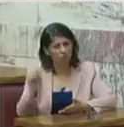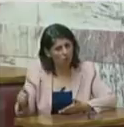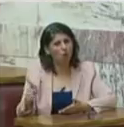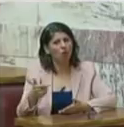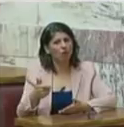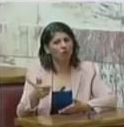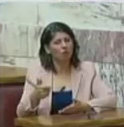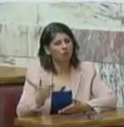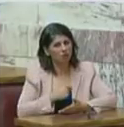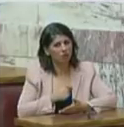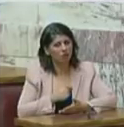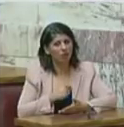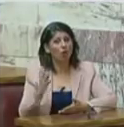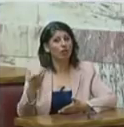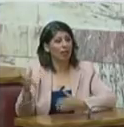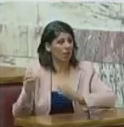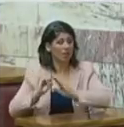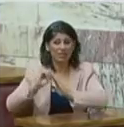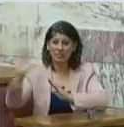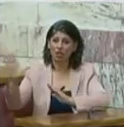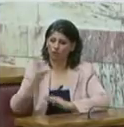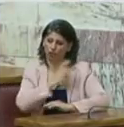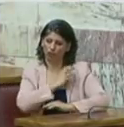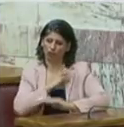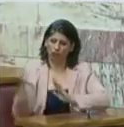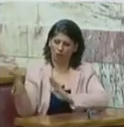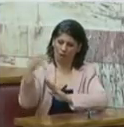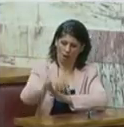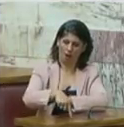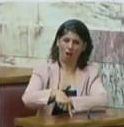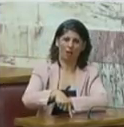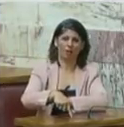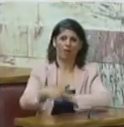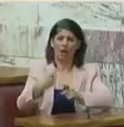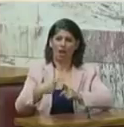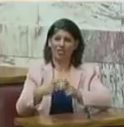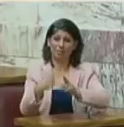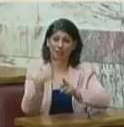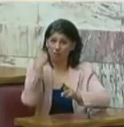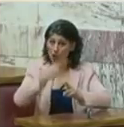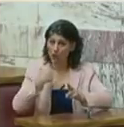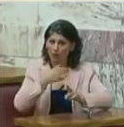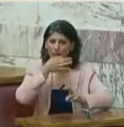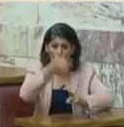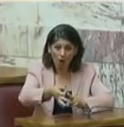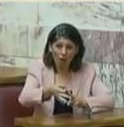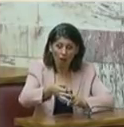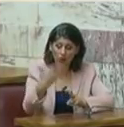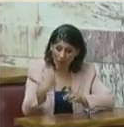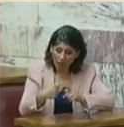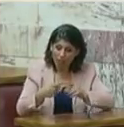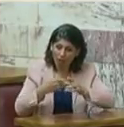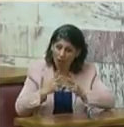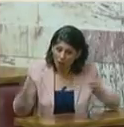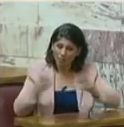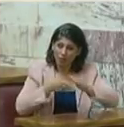ταράζεστε όταν ακούτε την αλήθεια. Εν πάση περιπτώσει, λοιπόν, εκτός από το ΕΣΠΑ και το σχέδιο Juncker, υπάρχουν